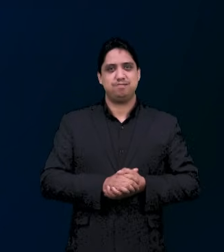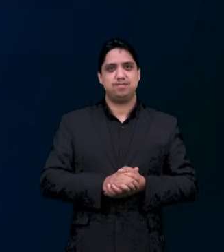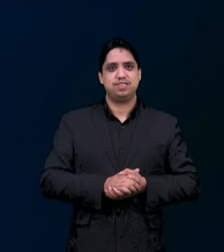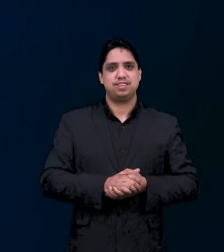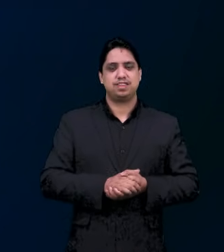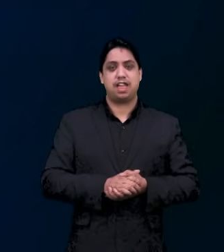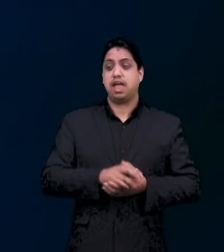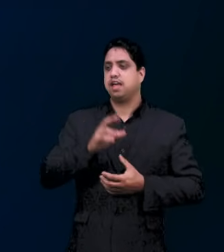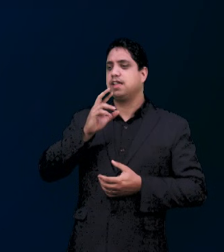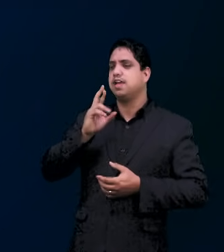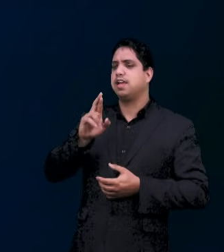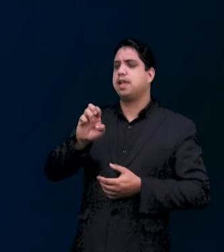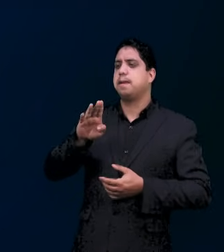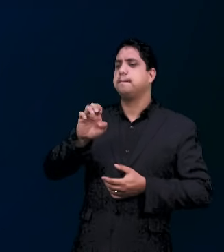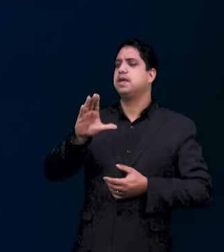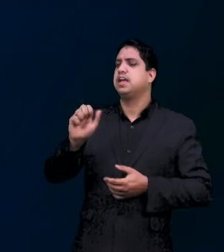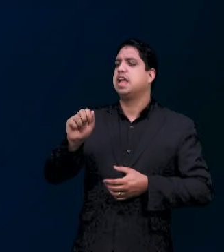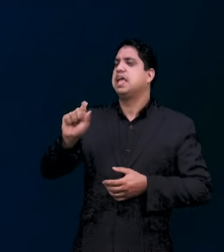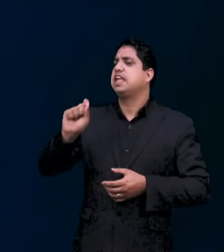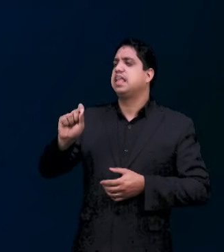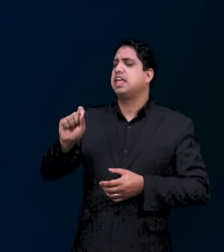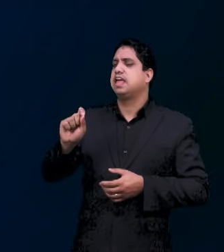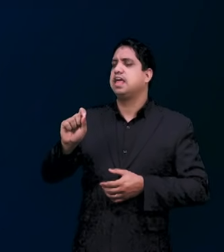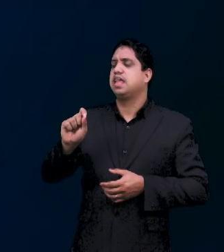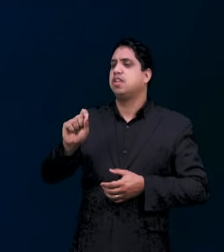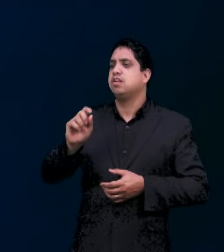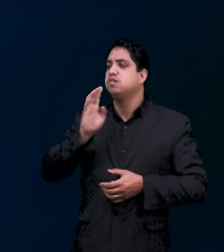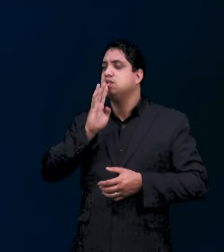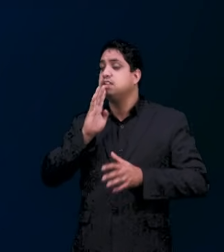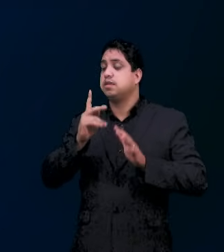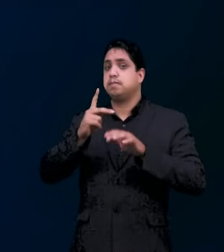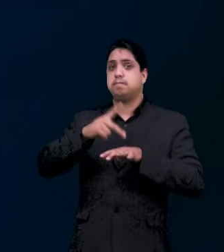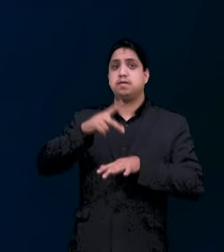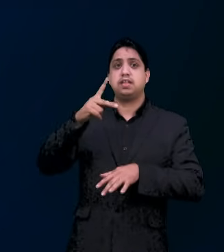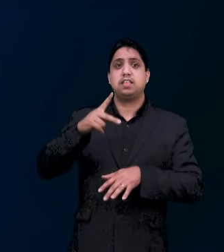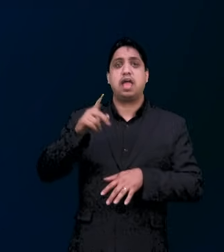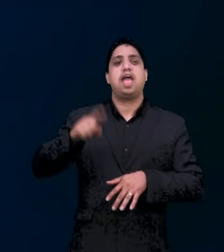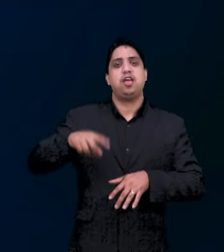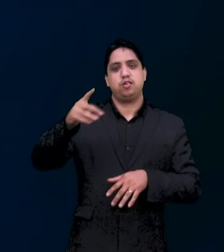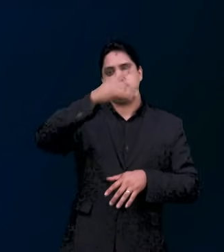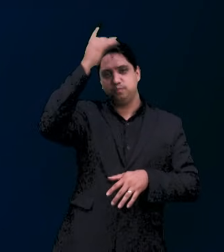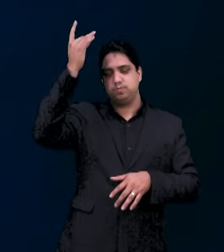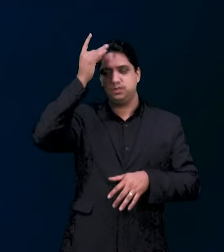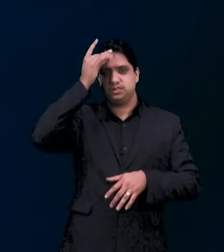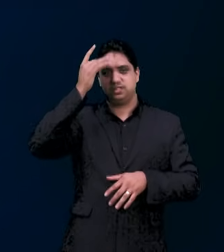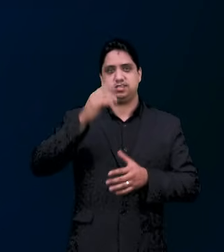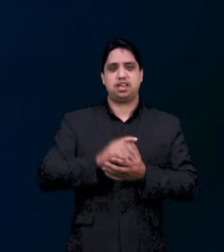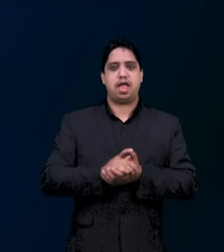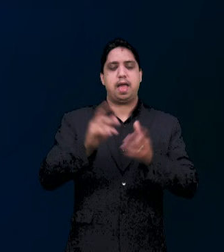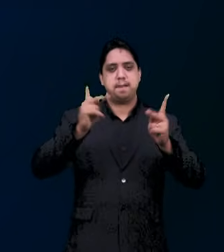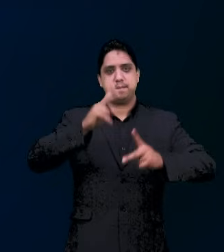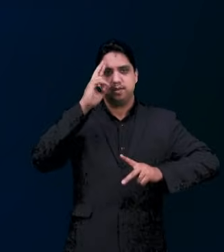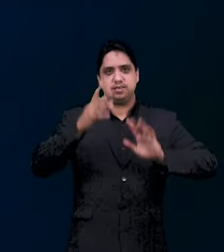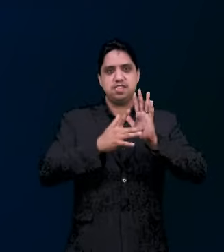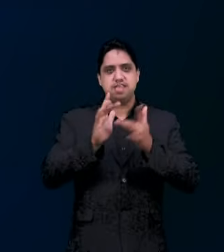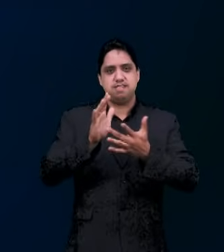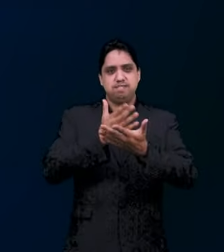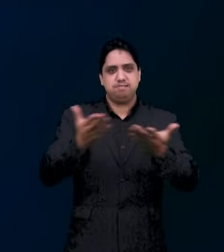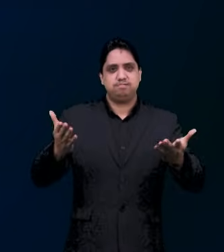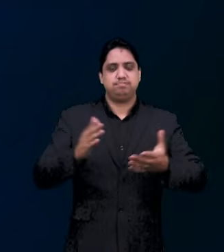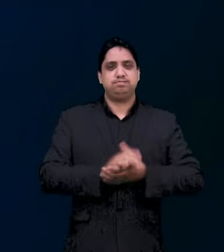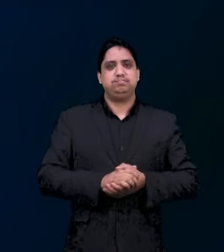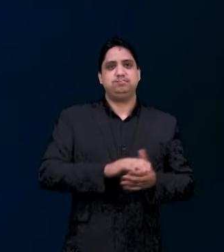Jésus. Rebecca, quel est le bon connaisseur de la perle? C'est le Saint-Esprit, la perle du Seigneur